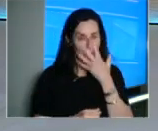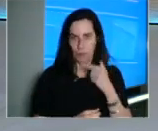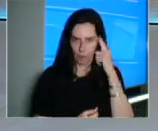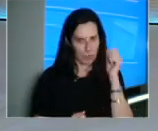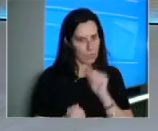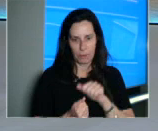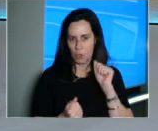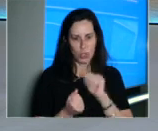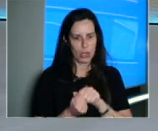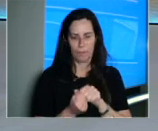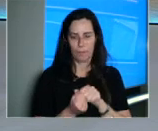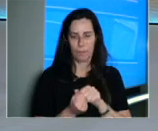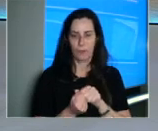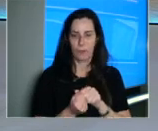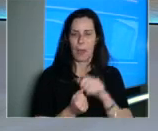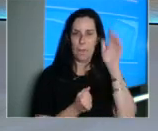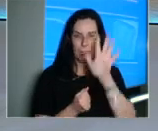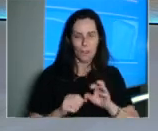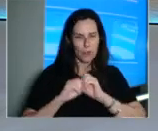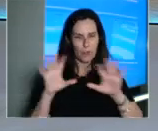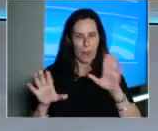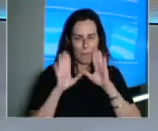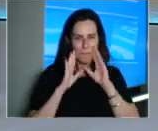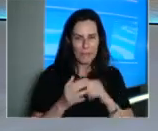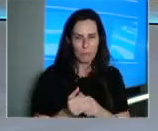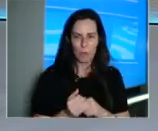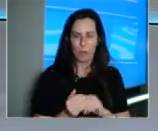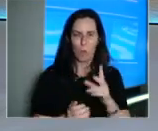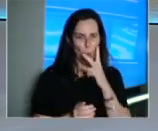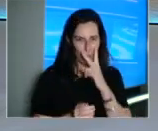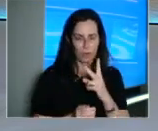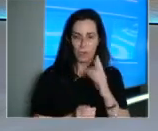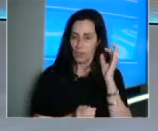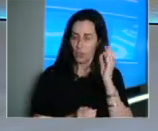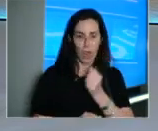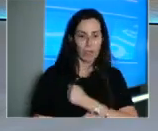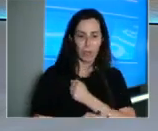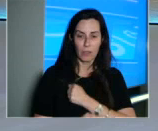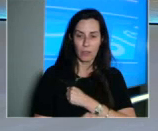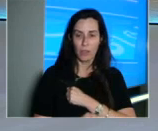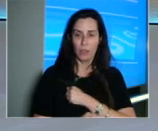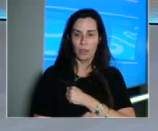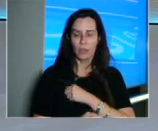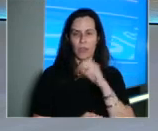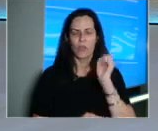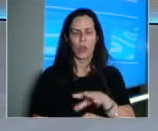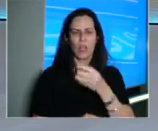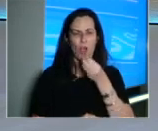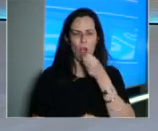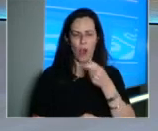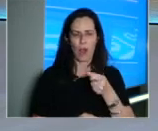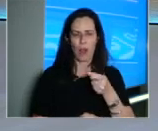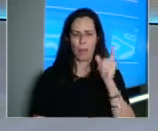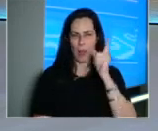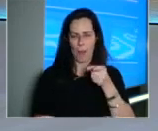טיפשי מאוד. בסרטון אחר שופץ ברשתות החברתיות, בו נראית אישה דתייה משליחה אוכל מבופה של בית מלון, בית הערכה שבו